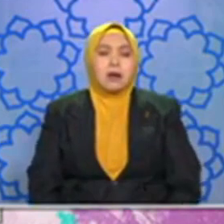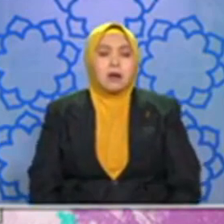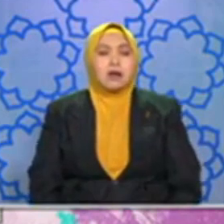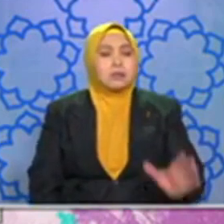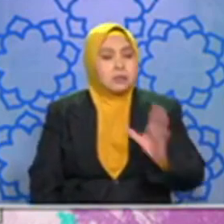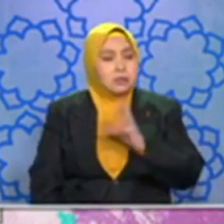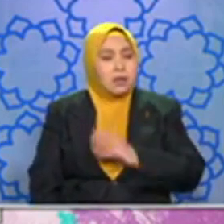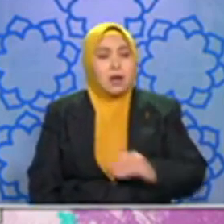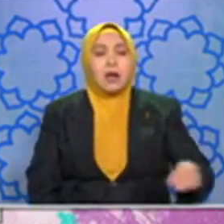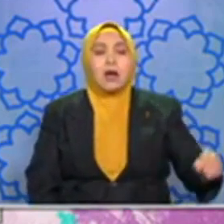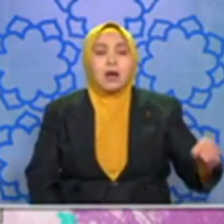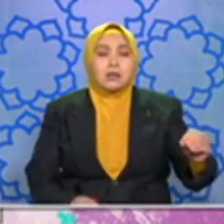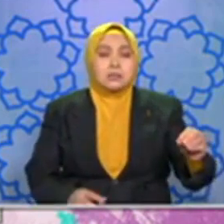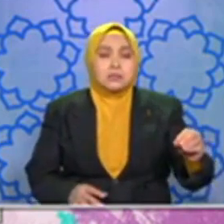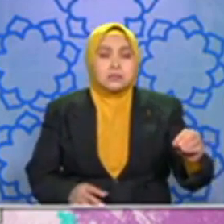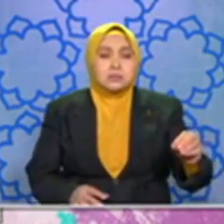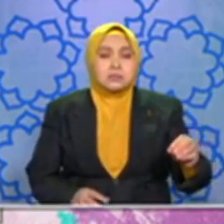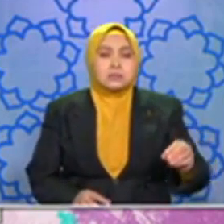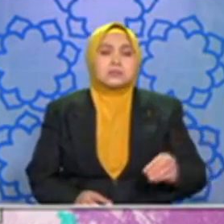وقالوا